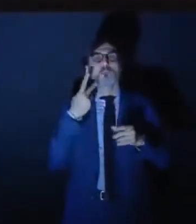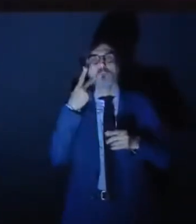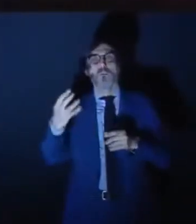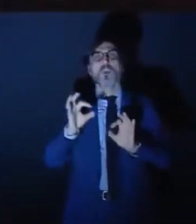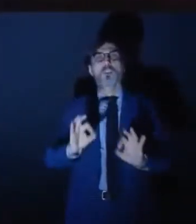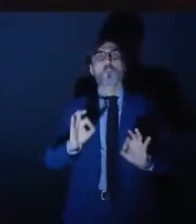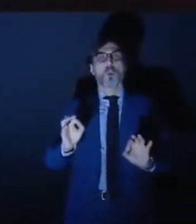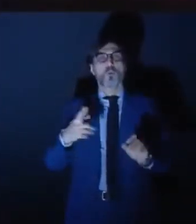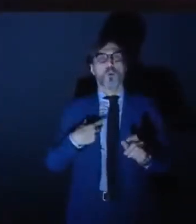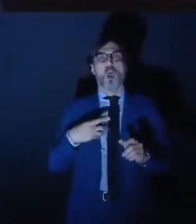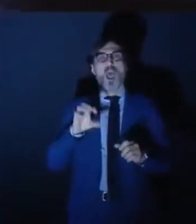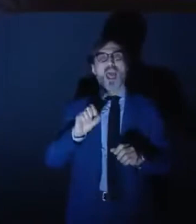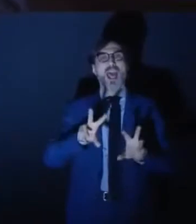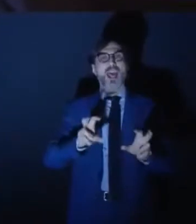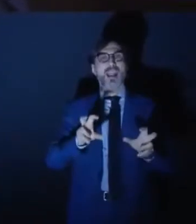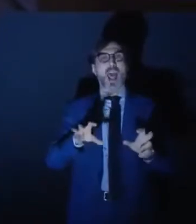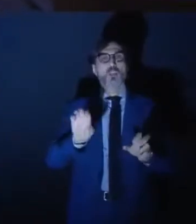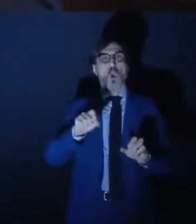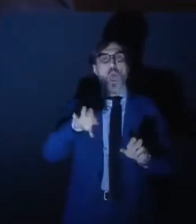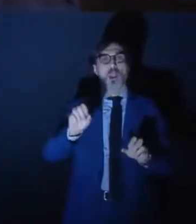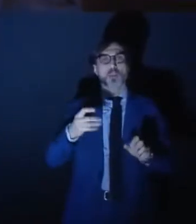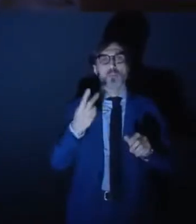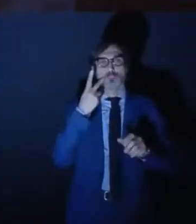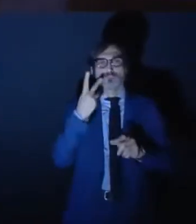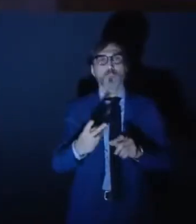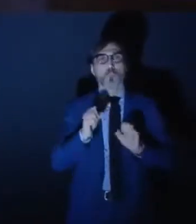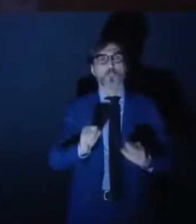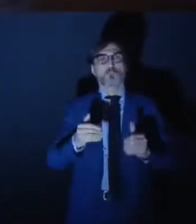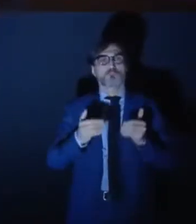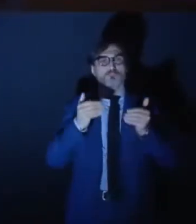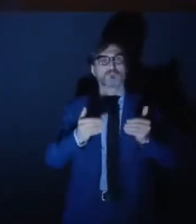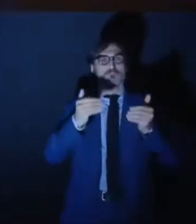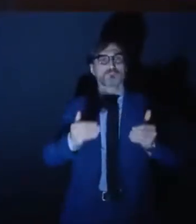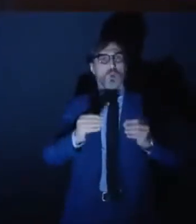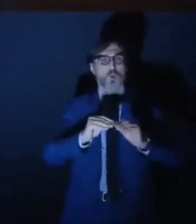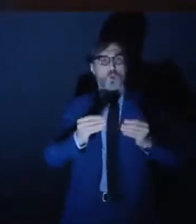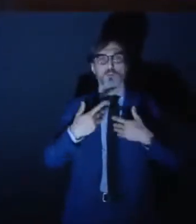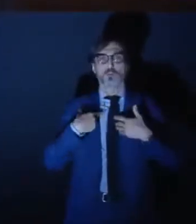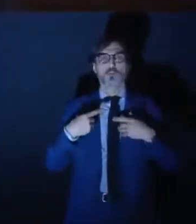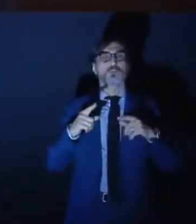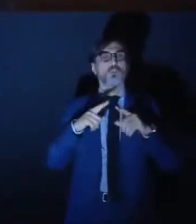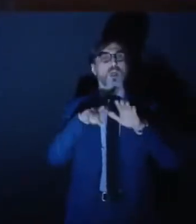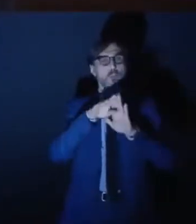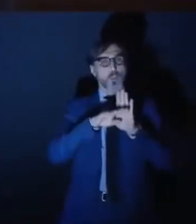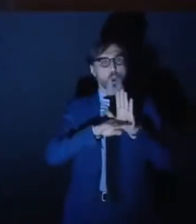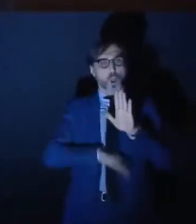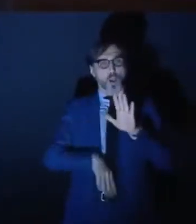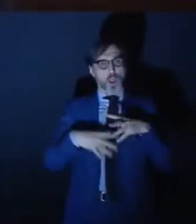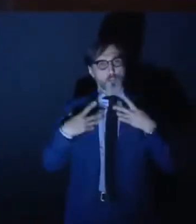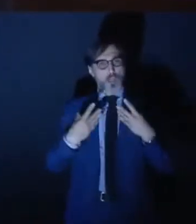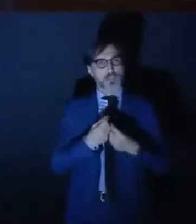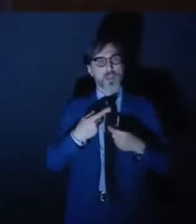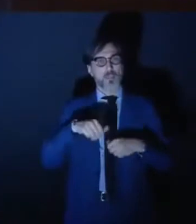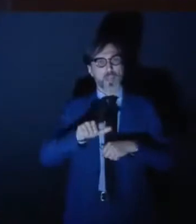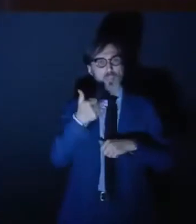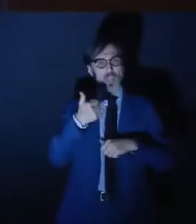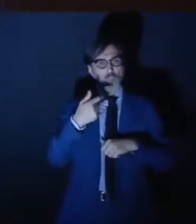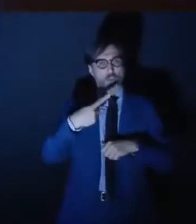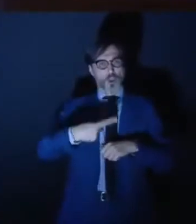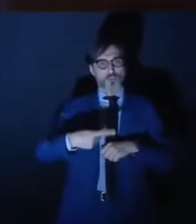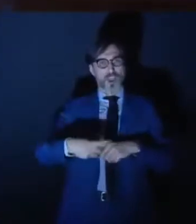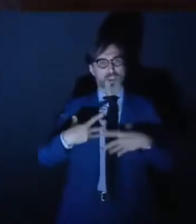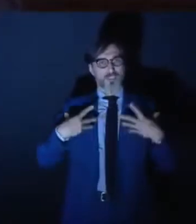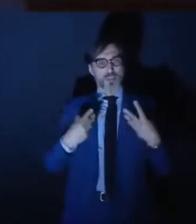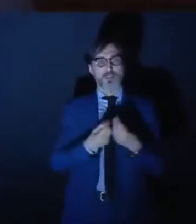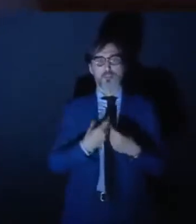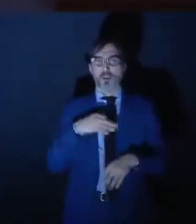passo dopo passo a quello che succede ci hanno messo insieme in palinsesto con il direttore gigante eravamo insieme dove di